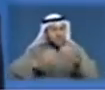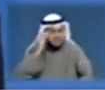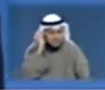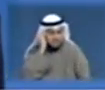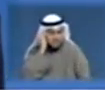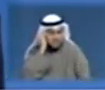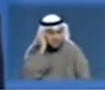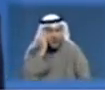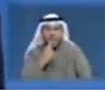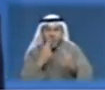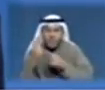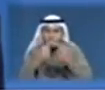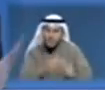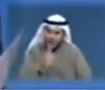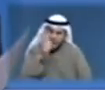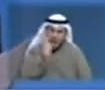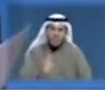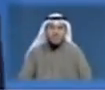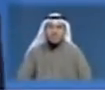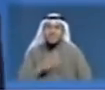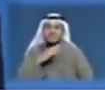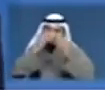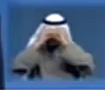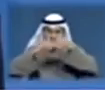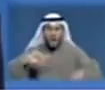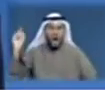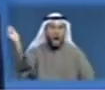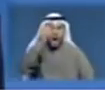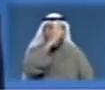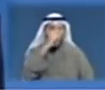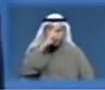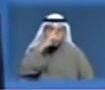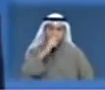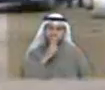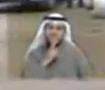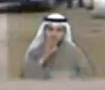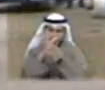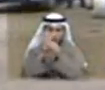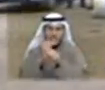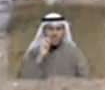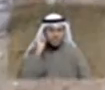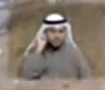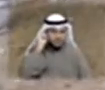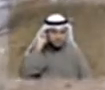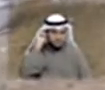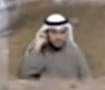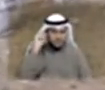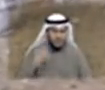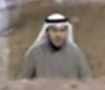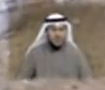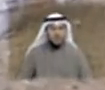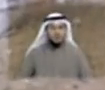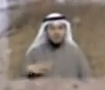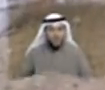ينهي معاناة شعب بأكمله ويخلص العالم تبعاته المدمرة. لم يغفل سموه حفظه